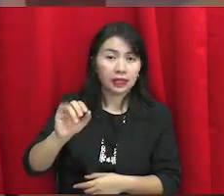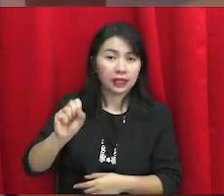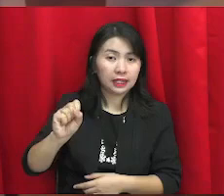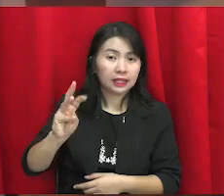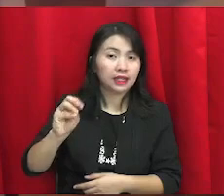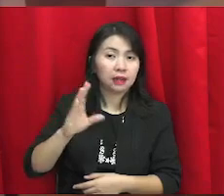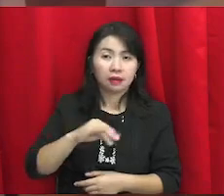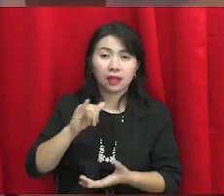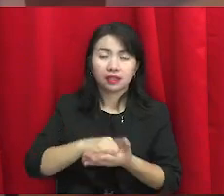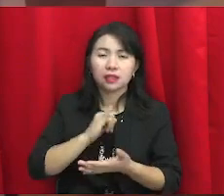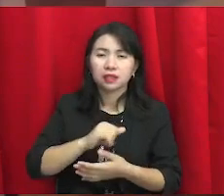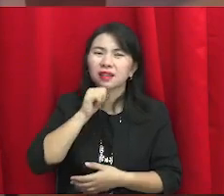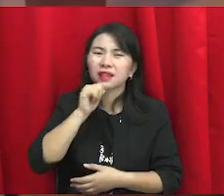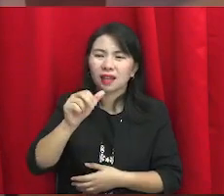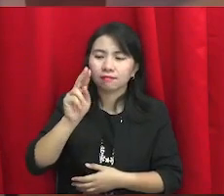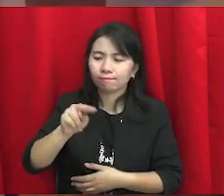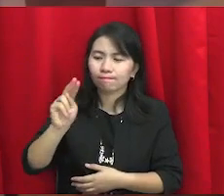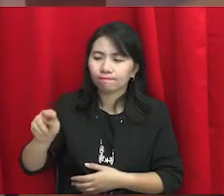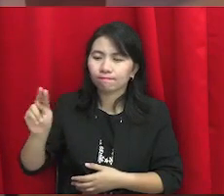necessary to counseling.